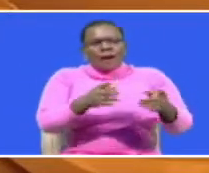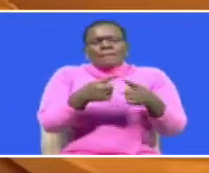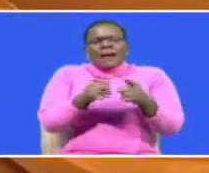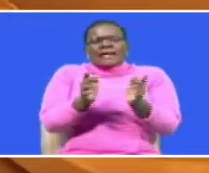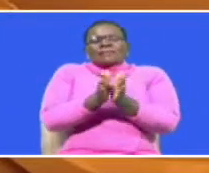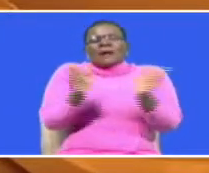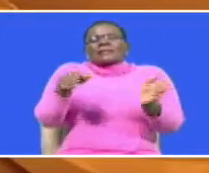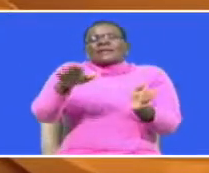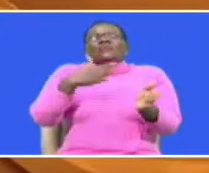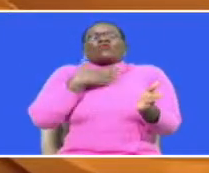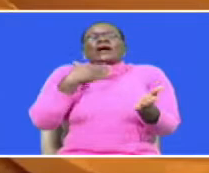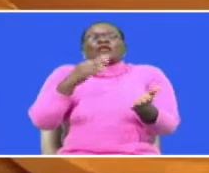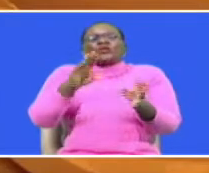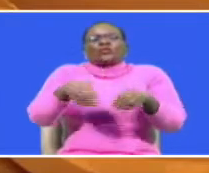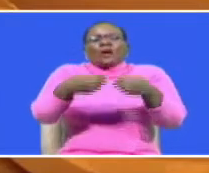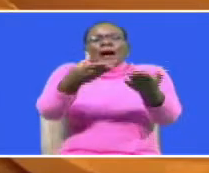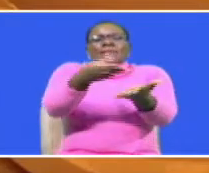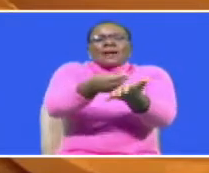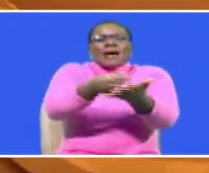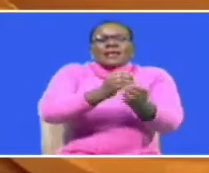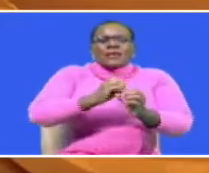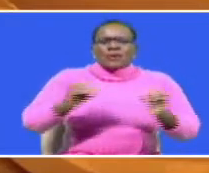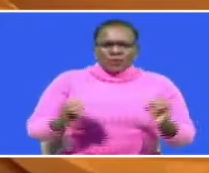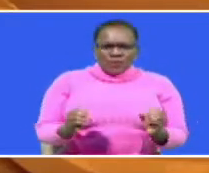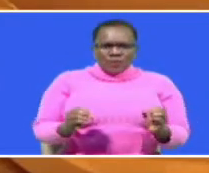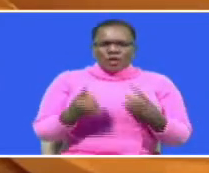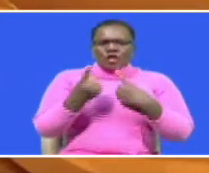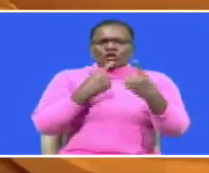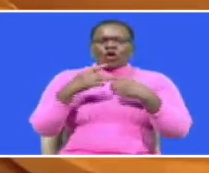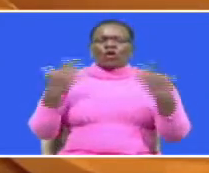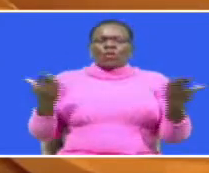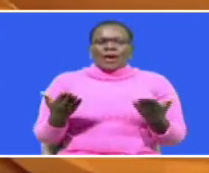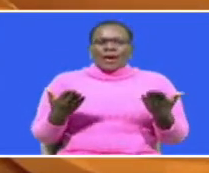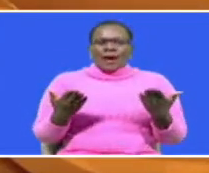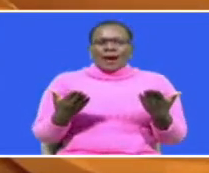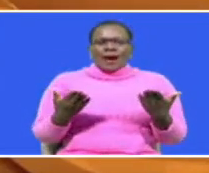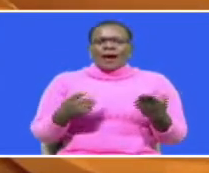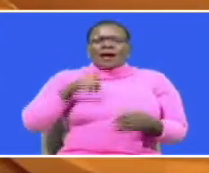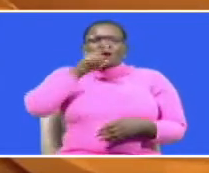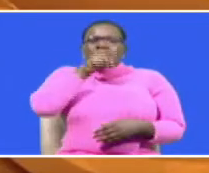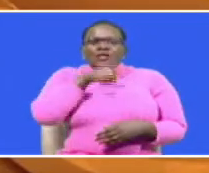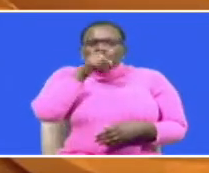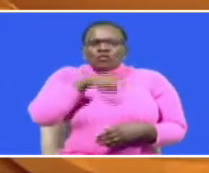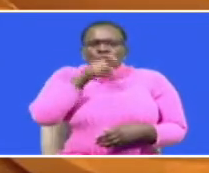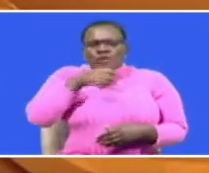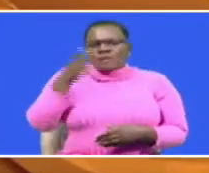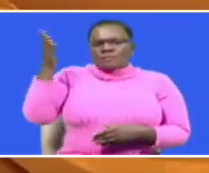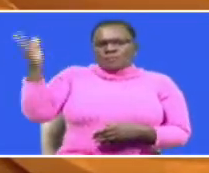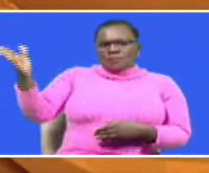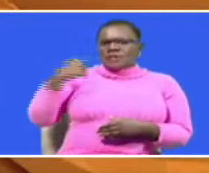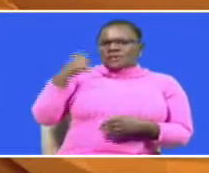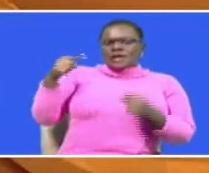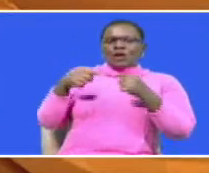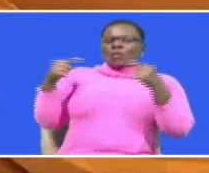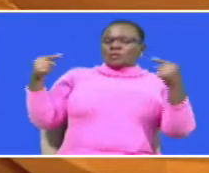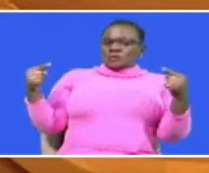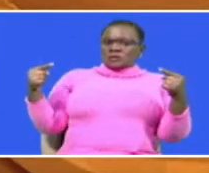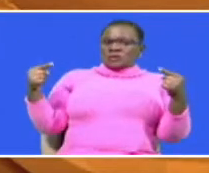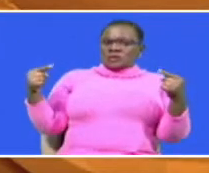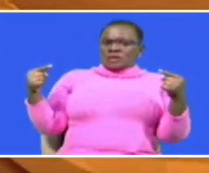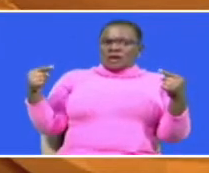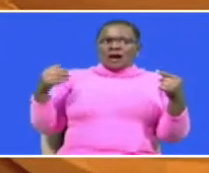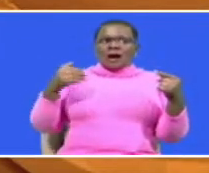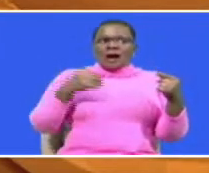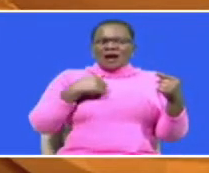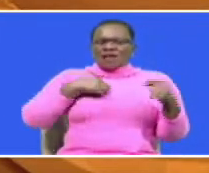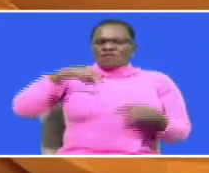Wakenya wenyewe hawataki kuongezwa kwa ushuru. Ameazungumza haya katika kaunti ya Kitui, ambapo ameuambia upinzani kwamba hauna